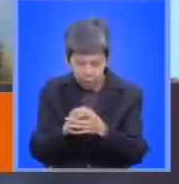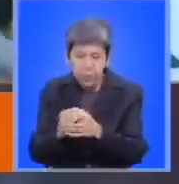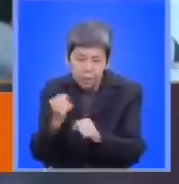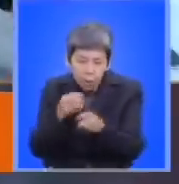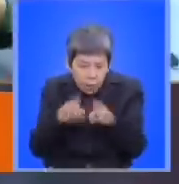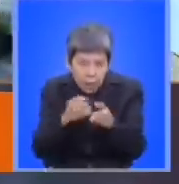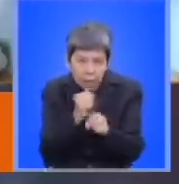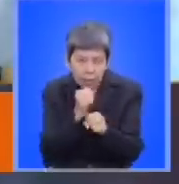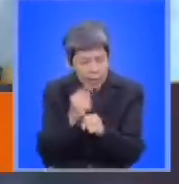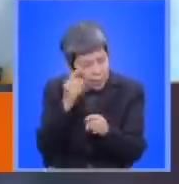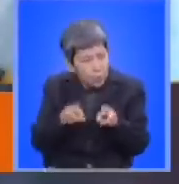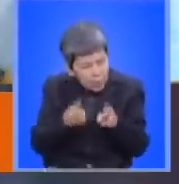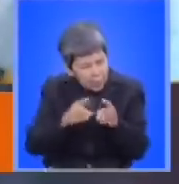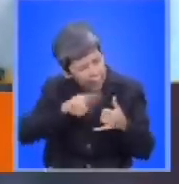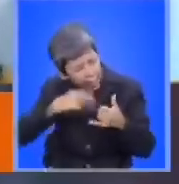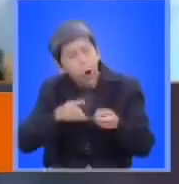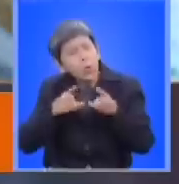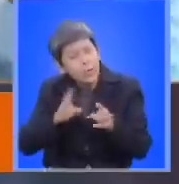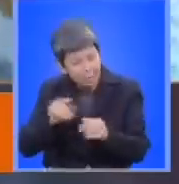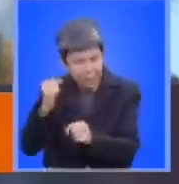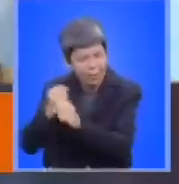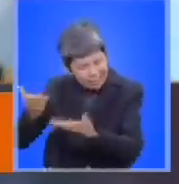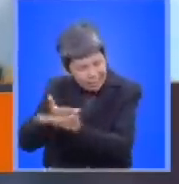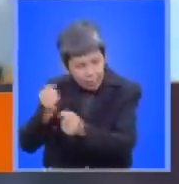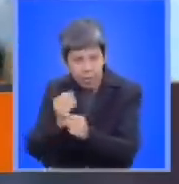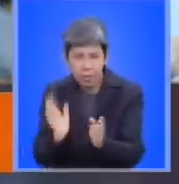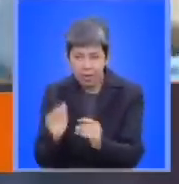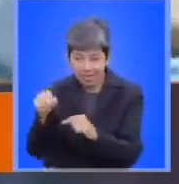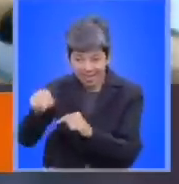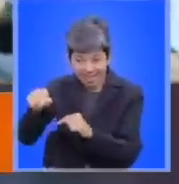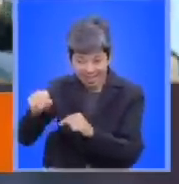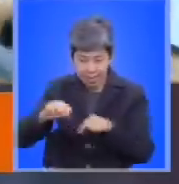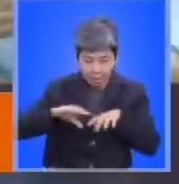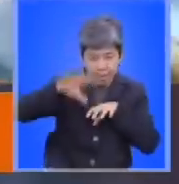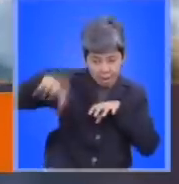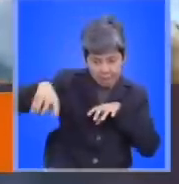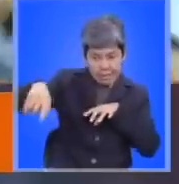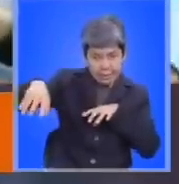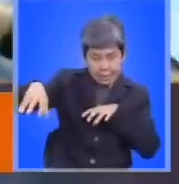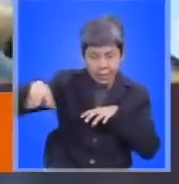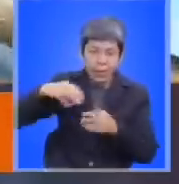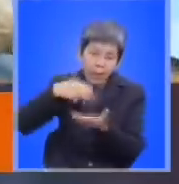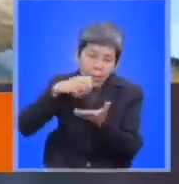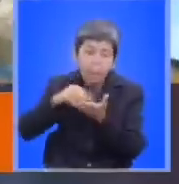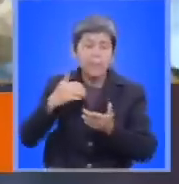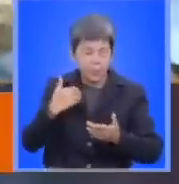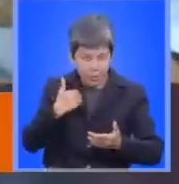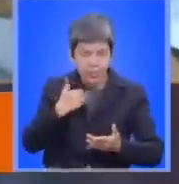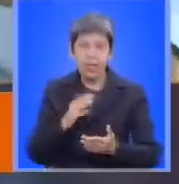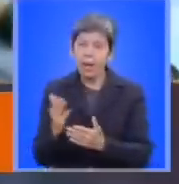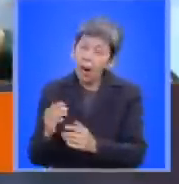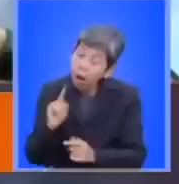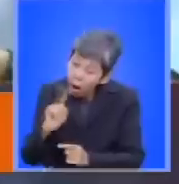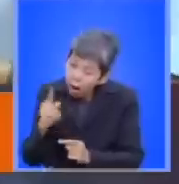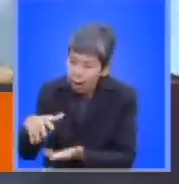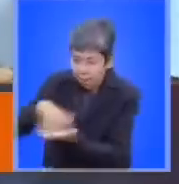guidelineคือแนวทางการดูแลผู้ป่วยนะครับอีกห้องหนึ่งเนี่ยฮะเขาก็รีวิวครับพอมีข้อมูลอย่างนี้เข้ามาเนี่ยเราก็จะเอาอันนี้ไปเป็นเห